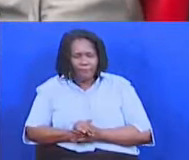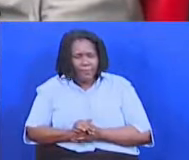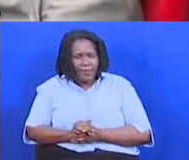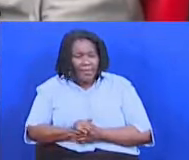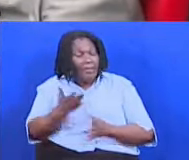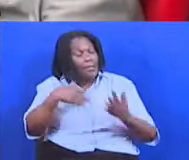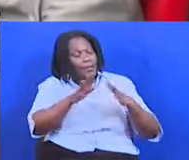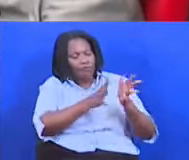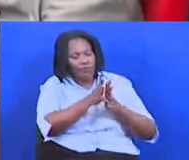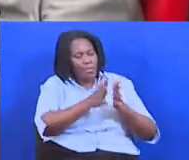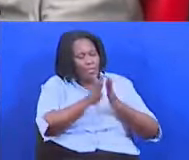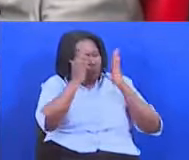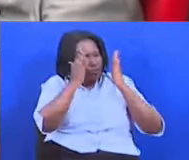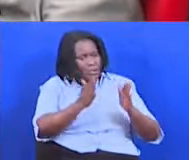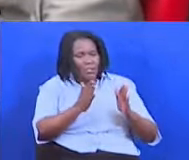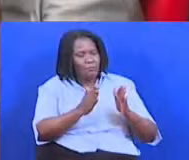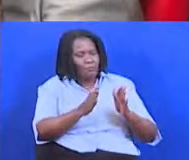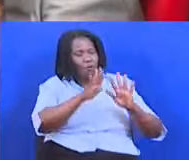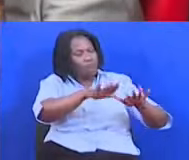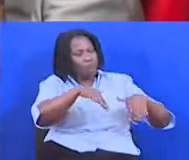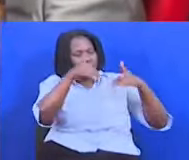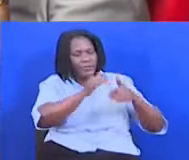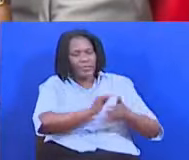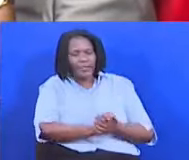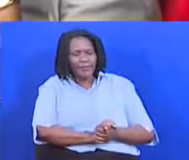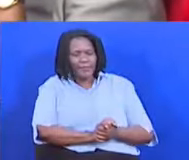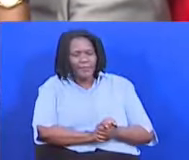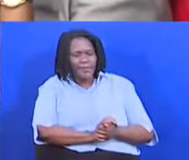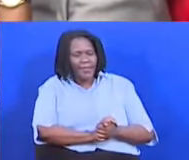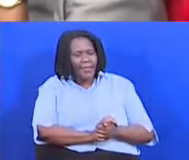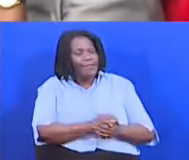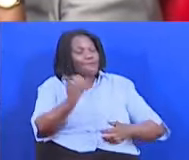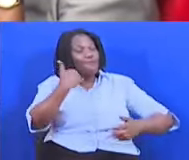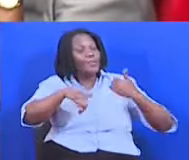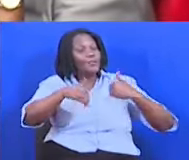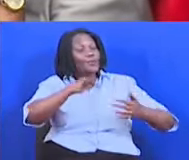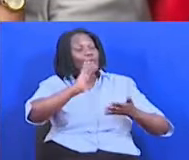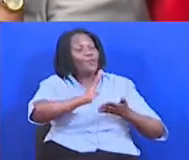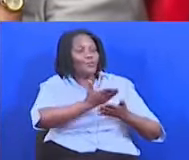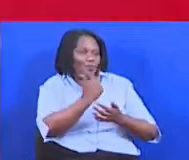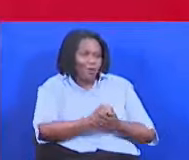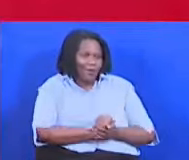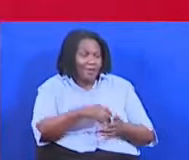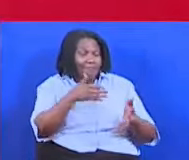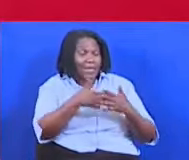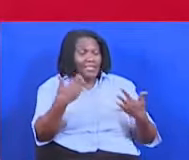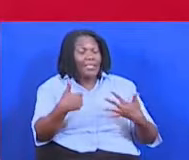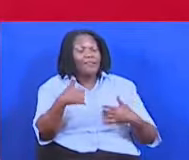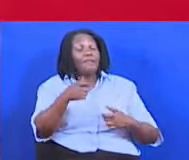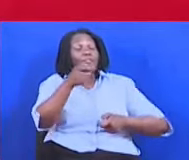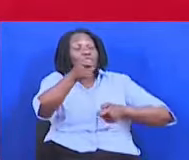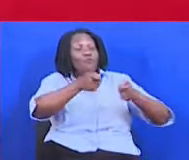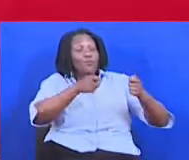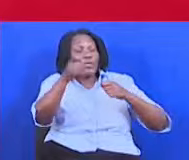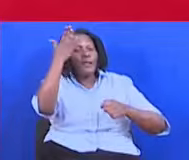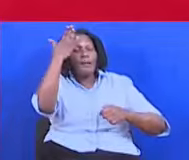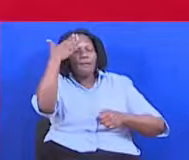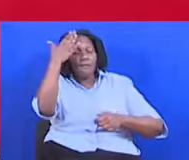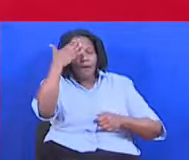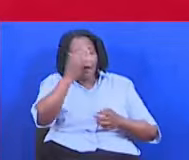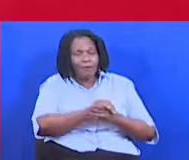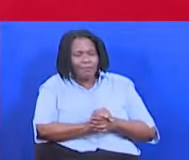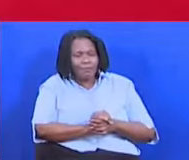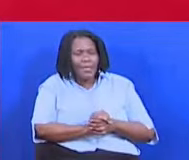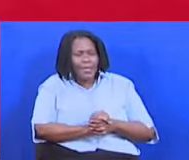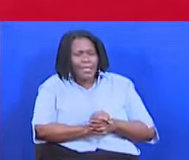Mheshimiwa Mbunge wa jimbo la Nachingwea. Na nimwakishie tu kwamba tumeshamuelekeza mkurugenzi wa halmashauri ya Nachingwea